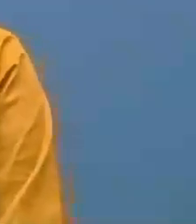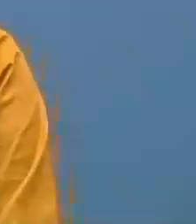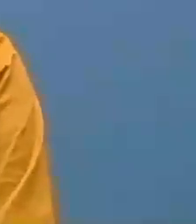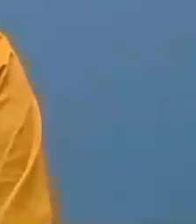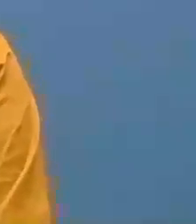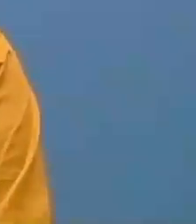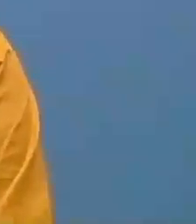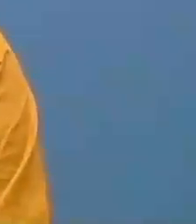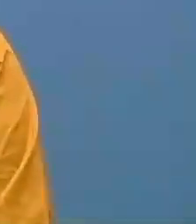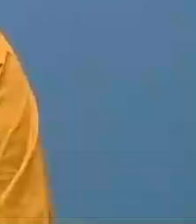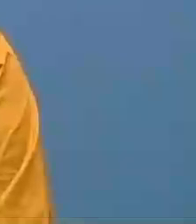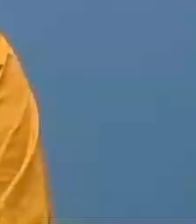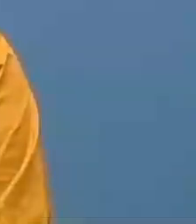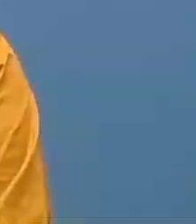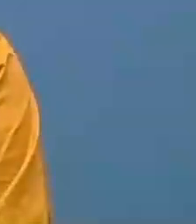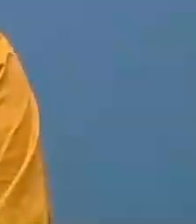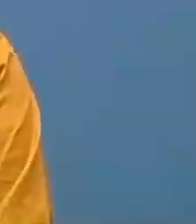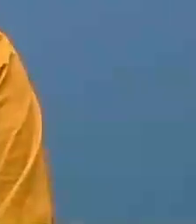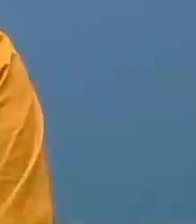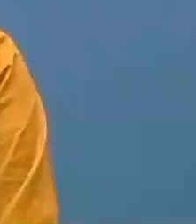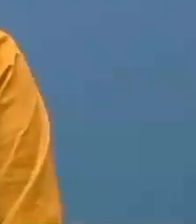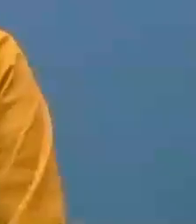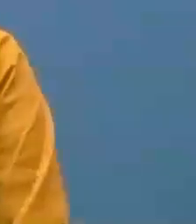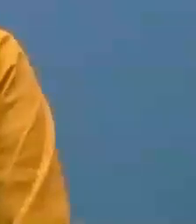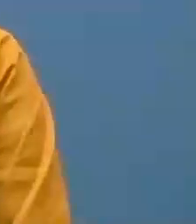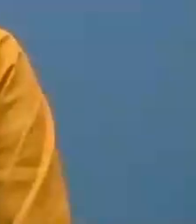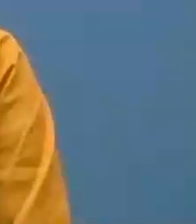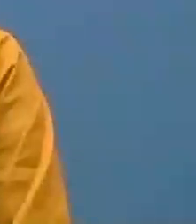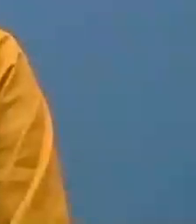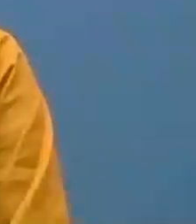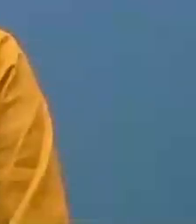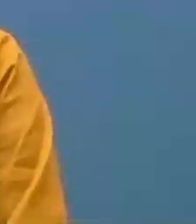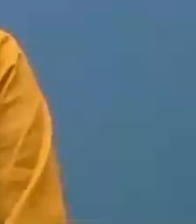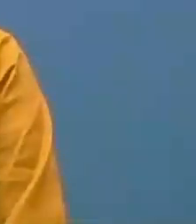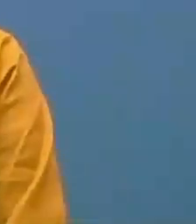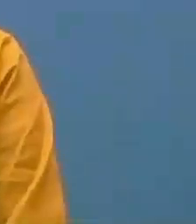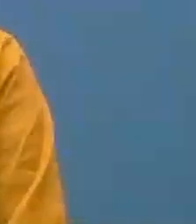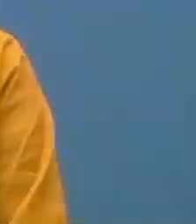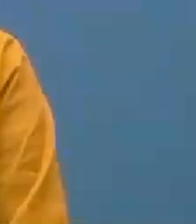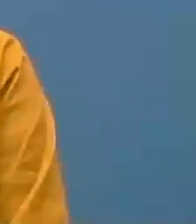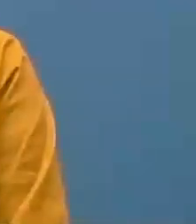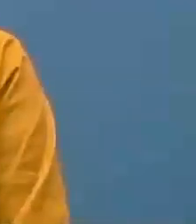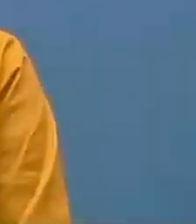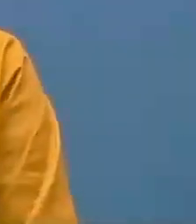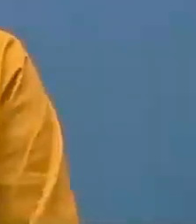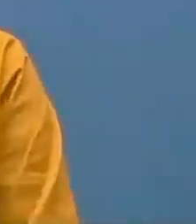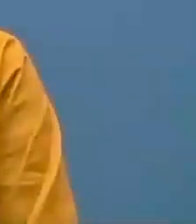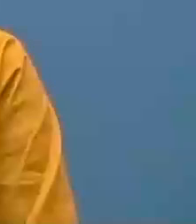了他非常详细的这些回答。